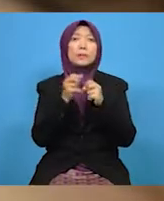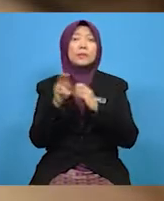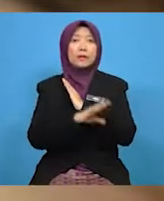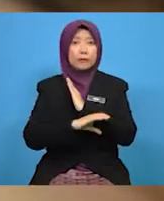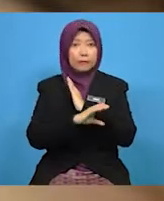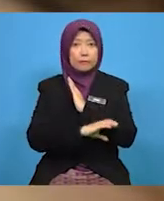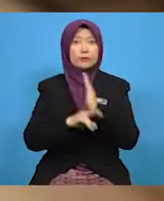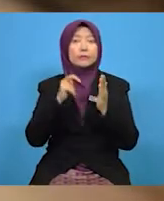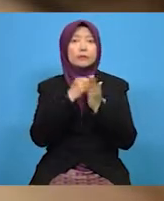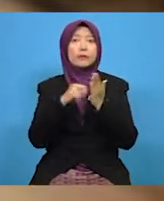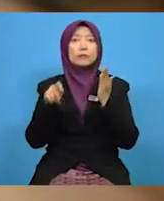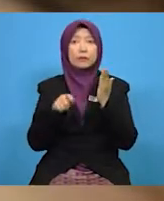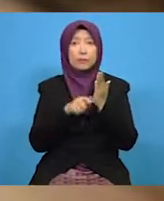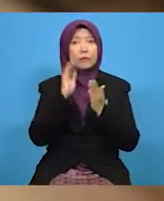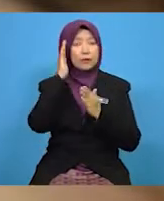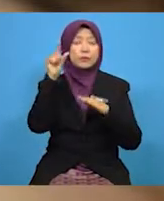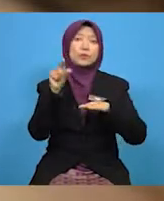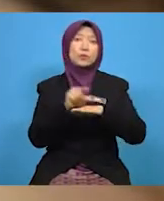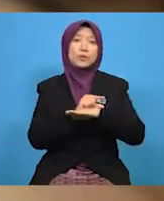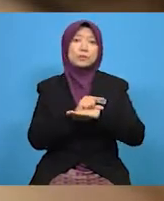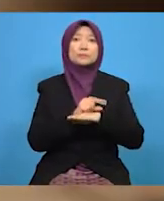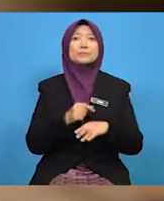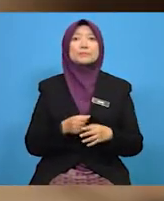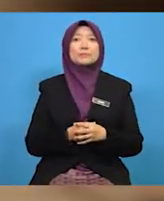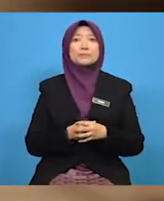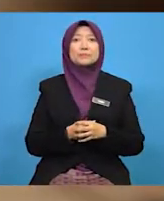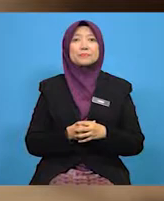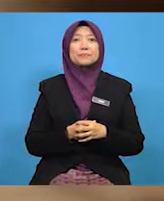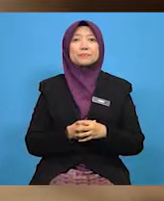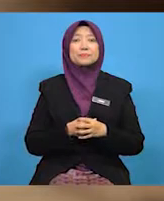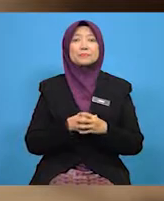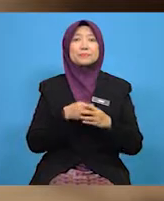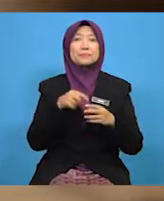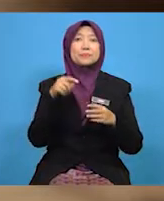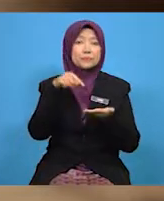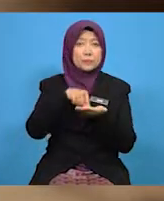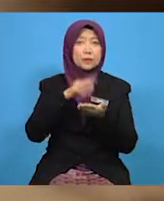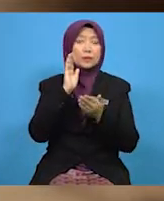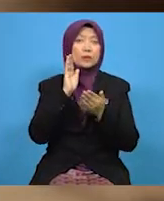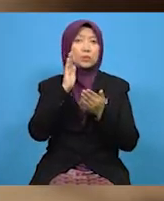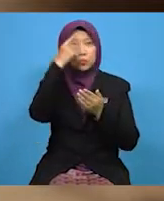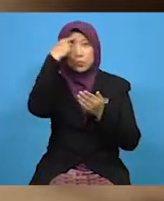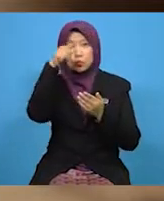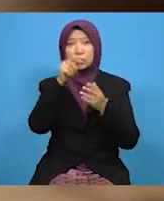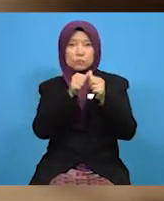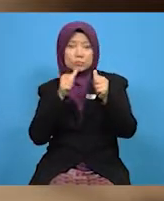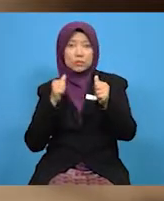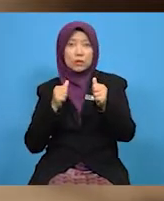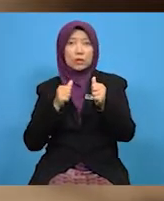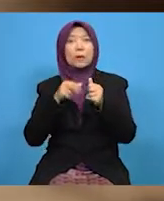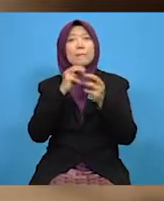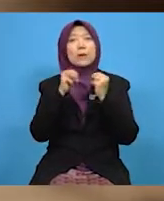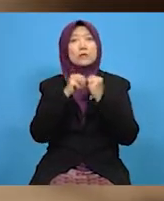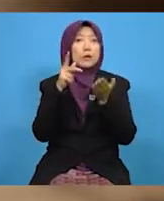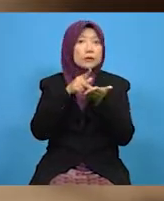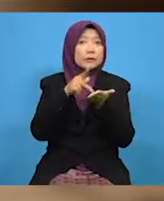nilai ditambah akan digunakan. Hal ini dapat mengelakkan masalah pengiraan